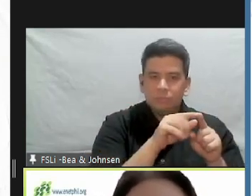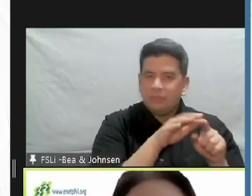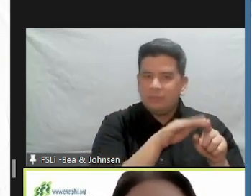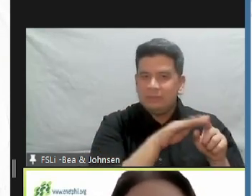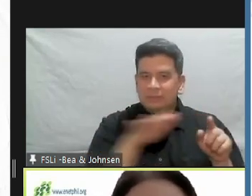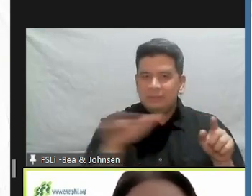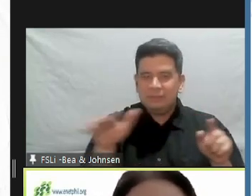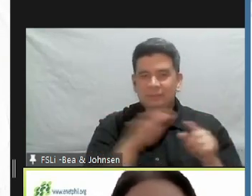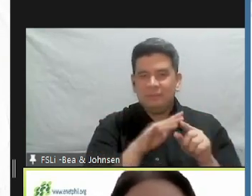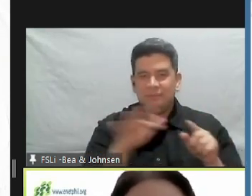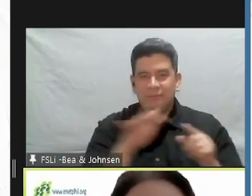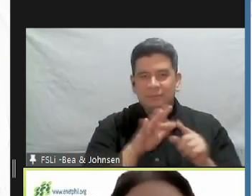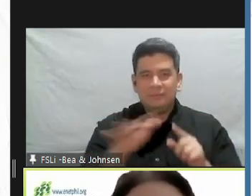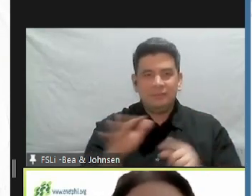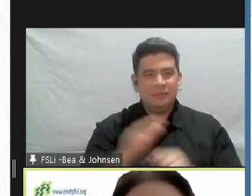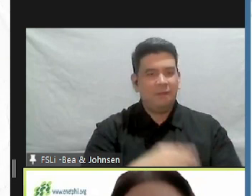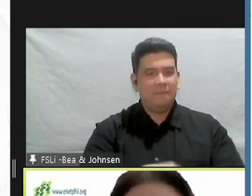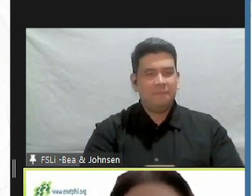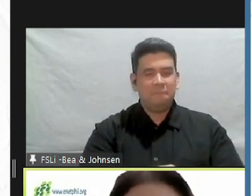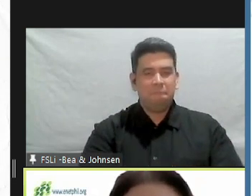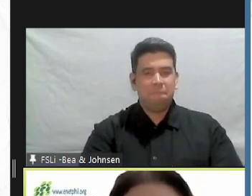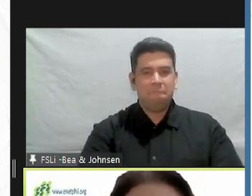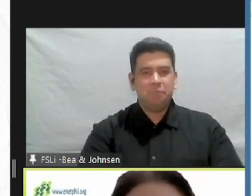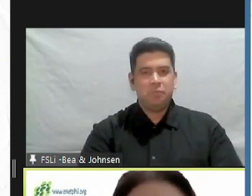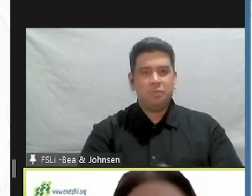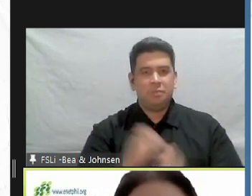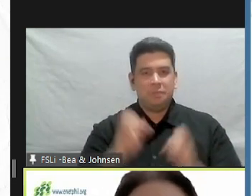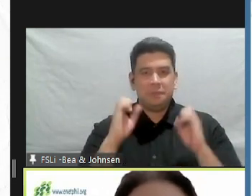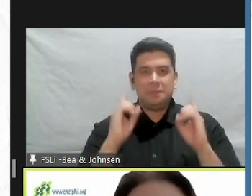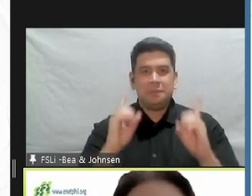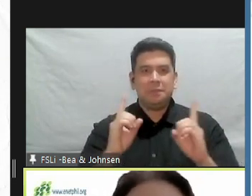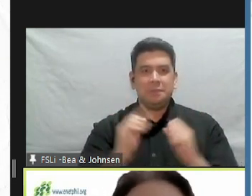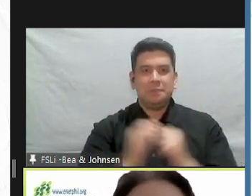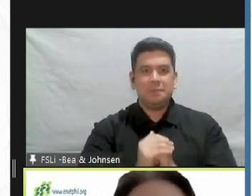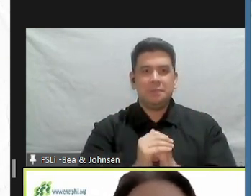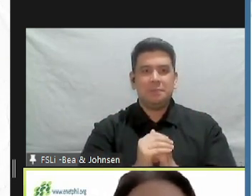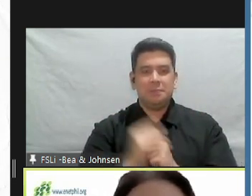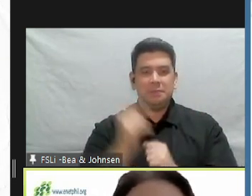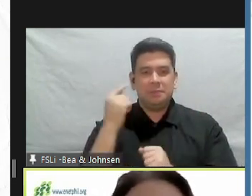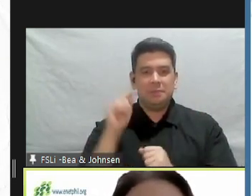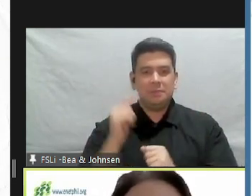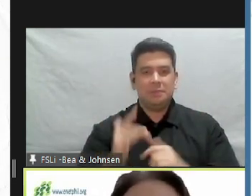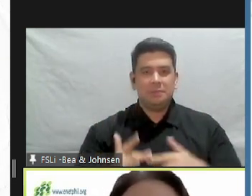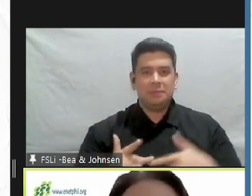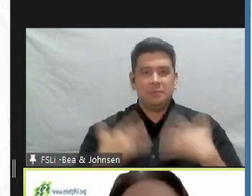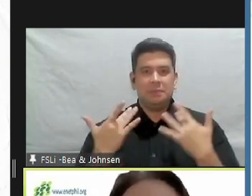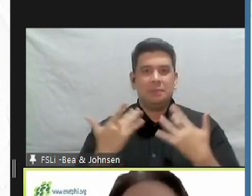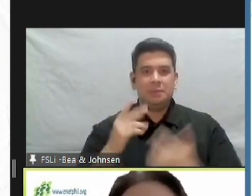KKK, Food for the Hungry, Education for Life Fellowship, Pagtinabangay Foundation,